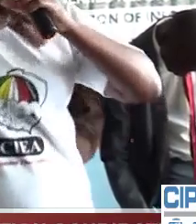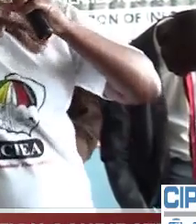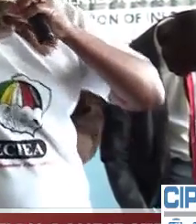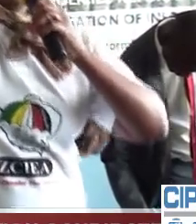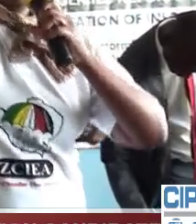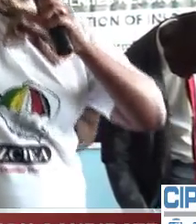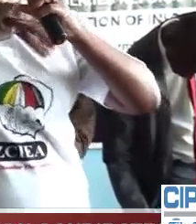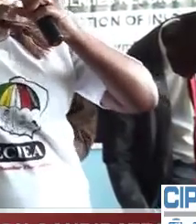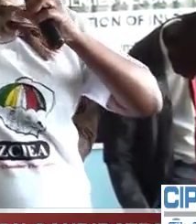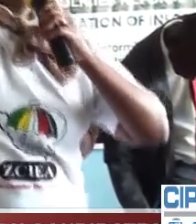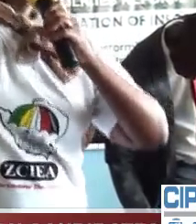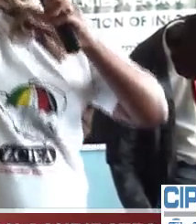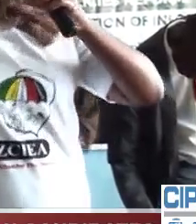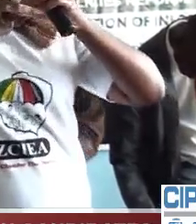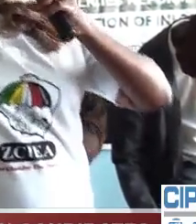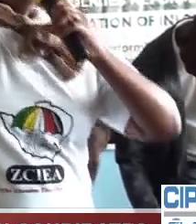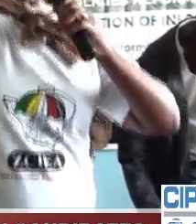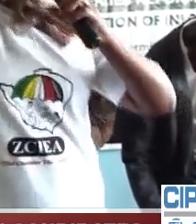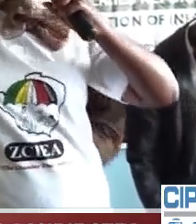Iva